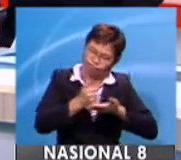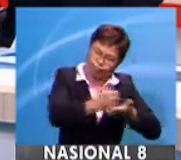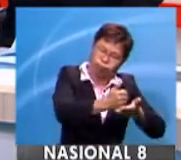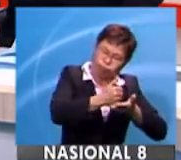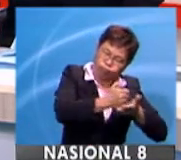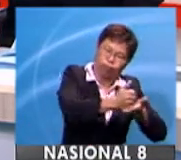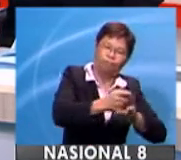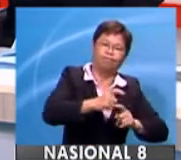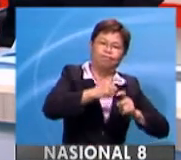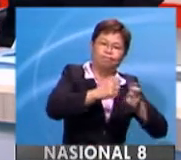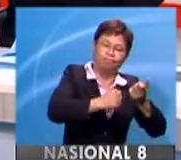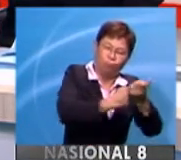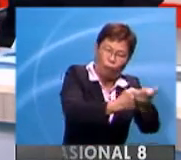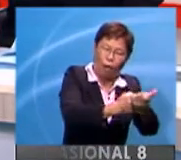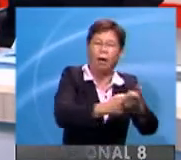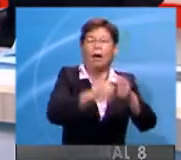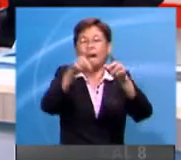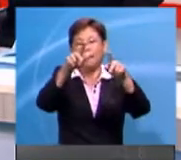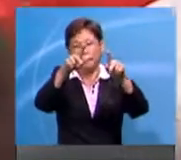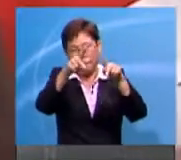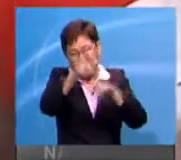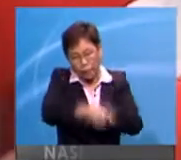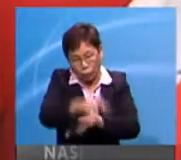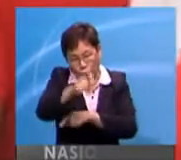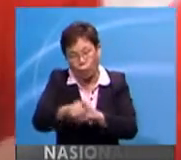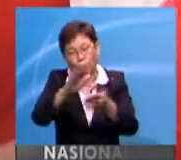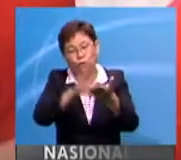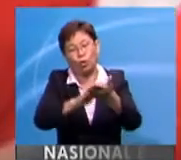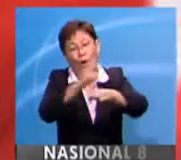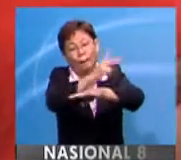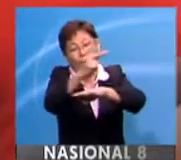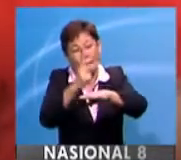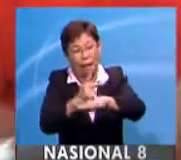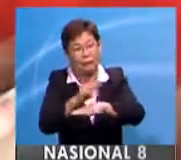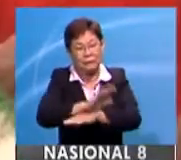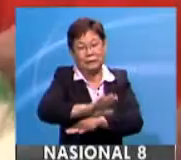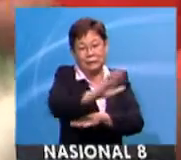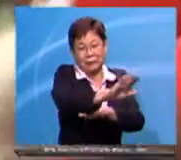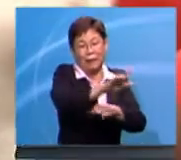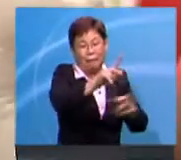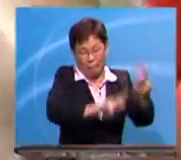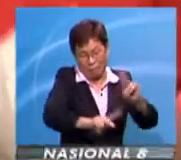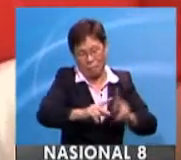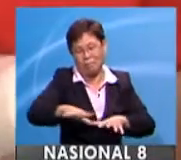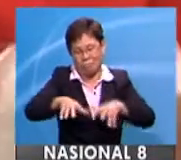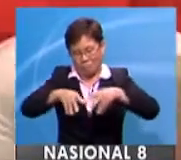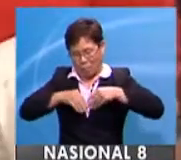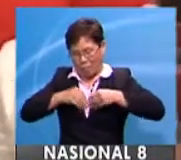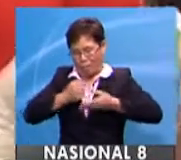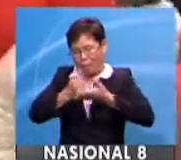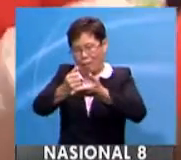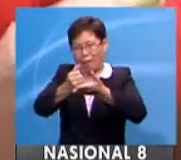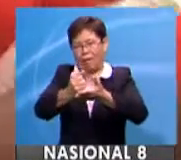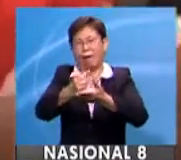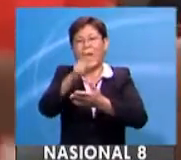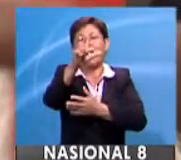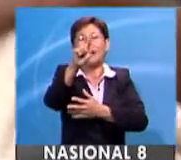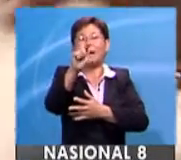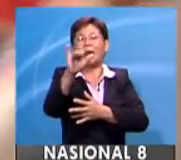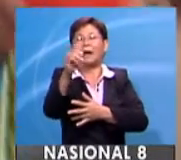sumbangan penduduk di sekolah kebangsaan gual tinggi antara yang menerima bantuan daripada rayani